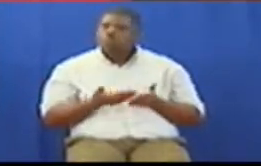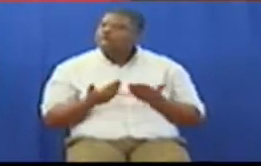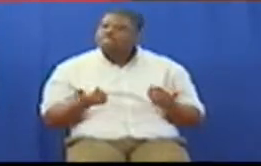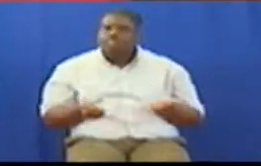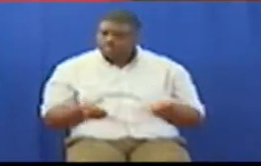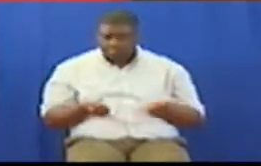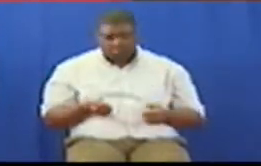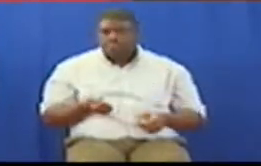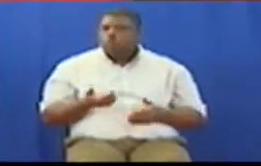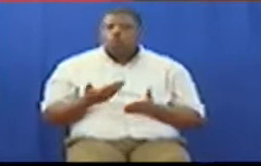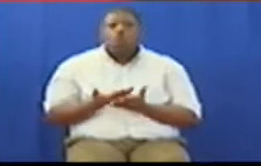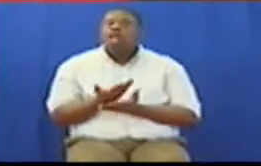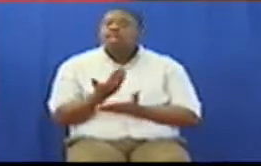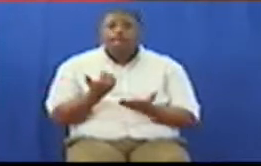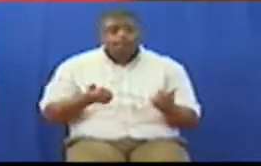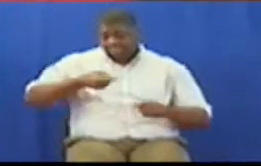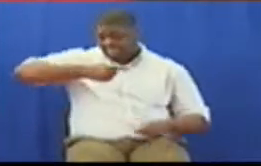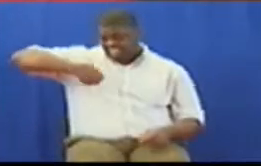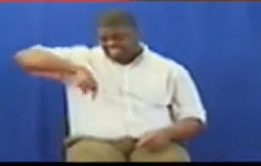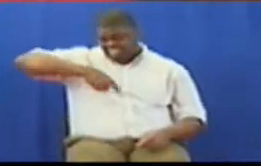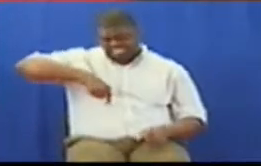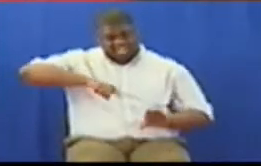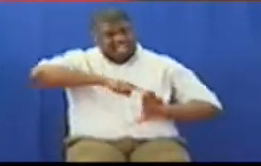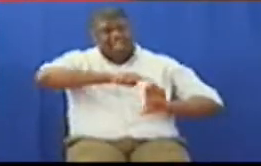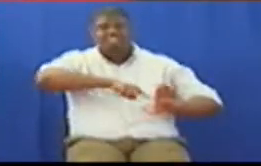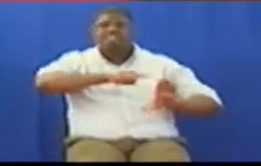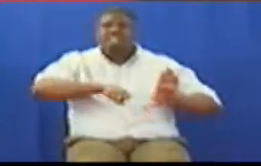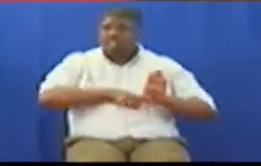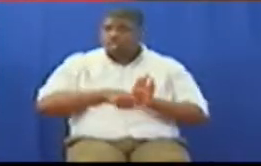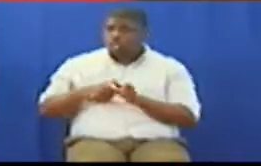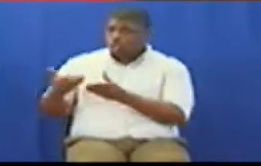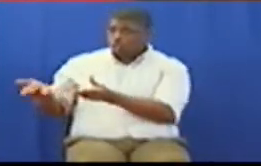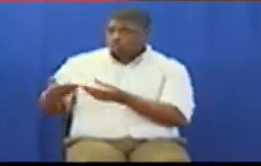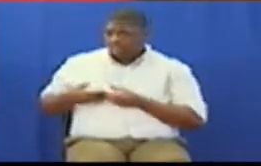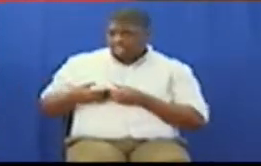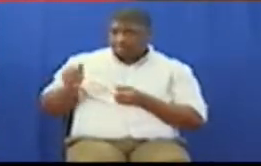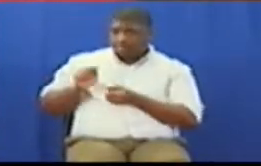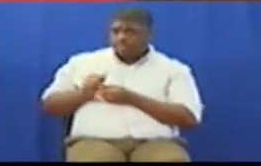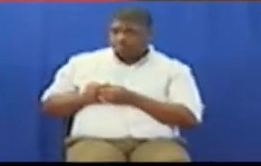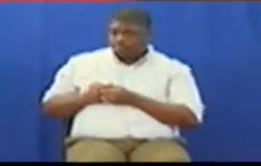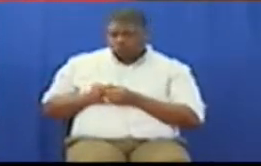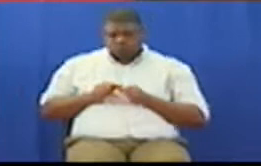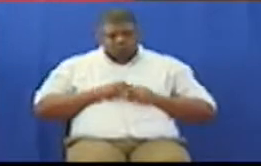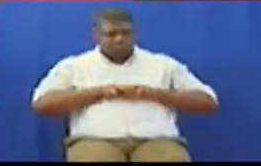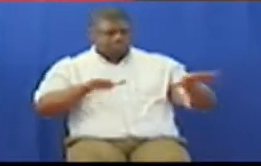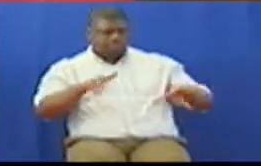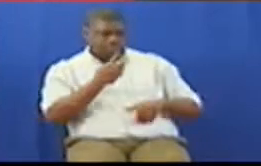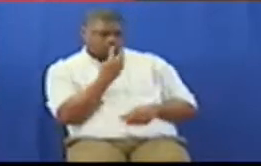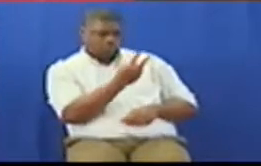sisi uwezo wetu Afrika kurespond kwa mambo ambayo ninayaona kwenye mtandao yaliyotokea